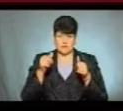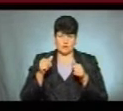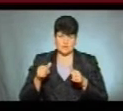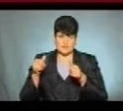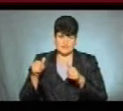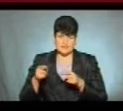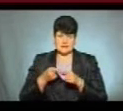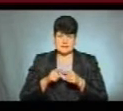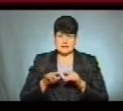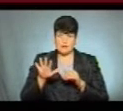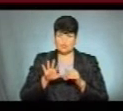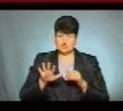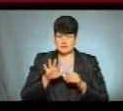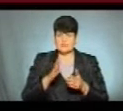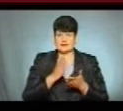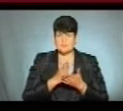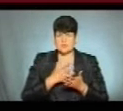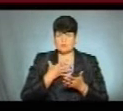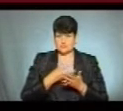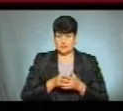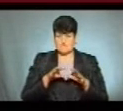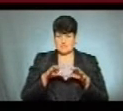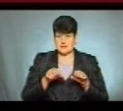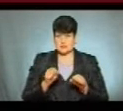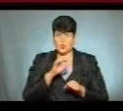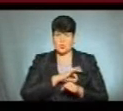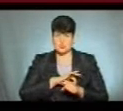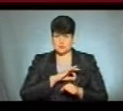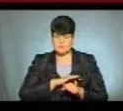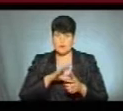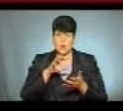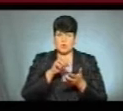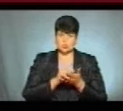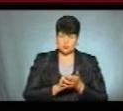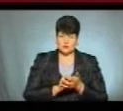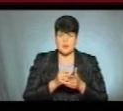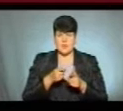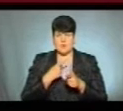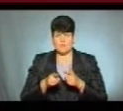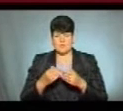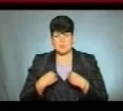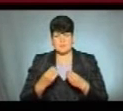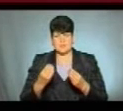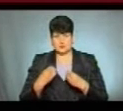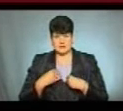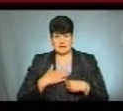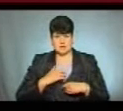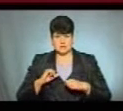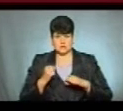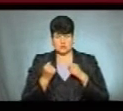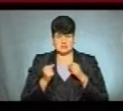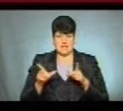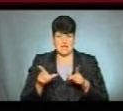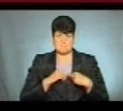на площинах, які ми маємо у власності, користуємося, орендуємо або нам надають їх наші друзі і